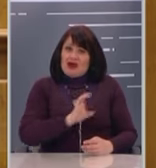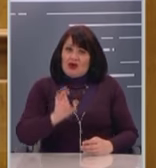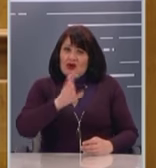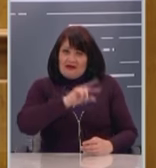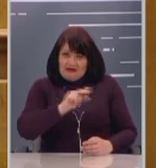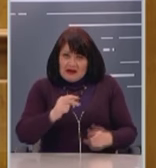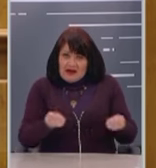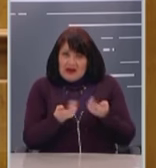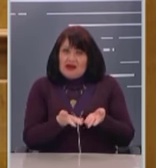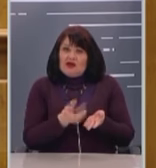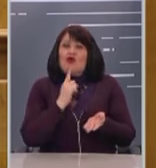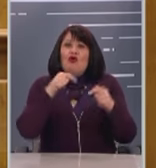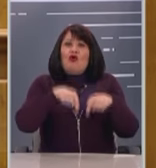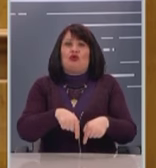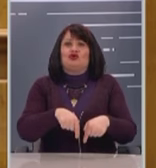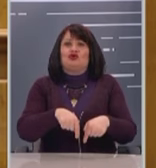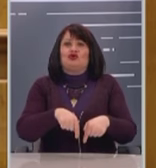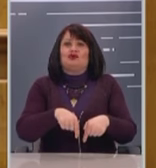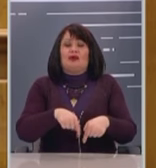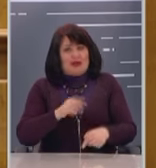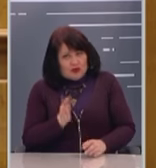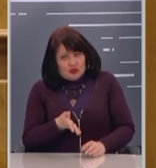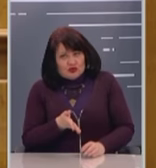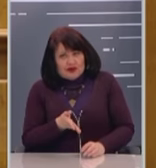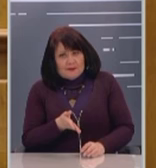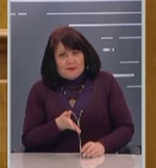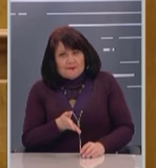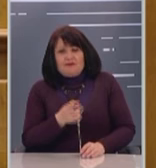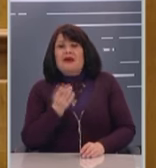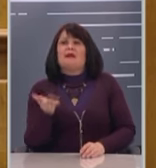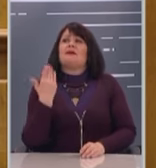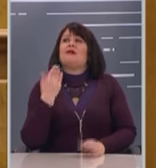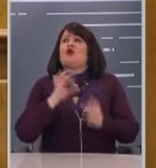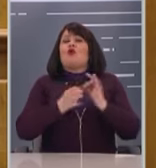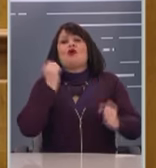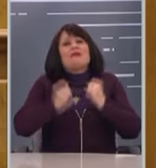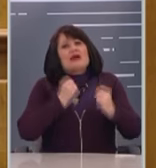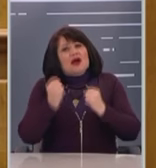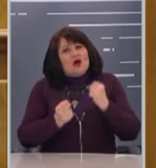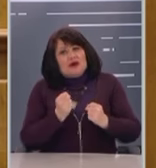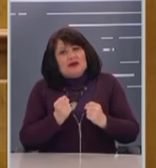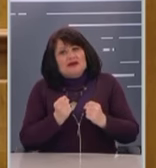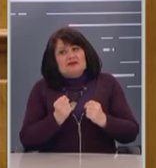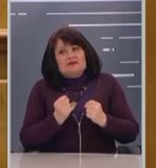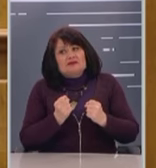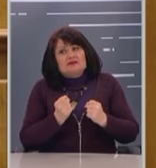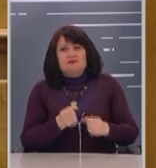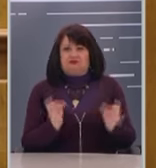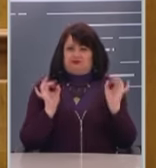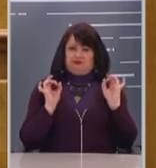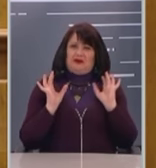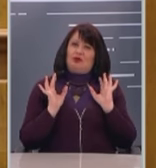τέτοιο όπως αυτό που συνέβη εδώ τα χρόνια πριν την Ολυμπιάδα και αμέσως μετά, και να μην τρέχει τίποτα.